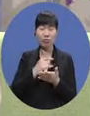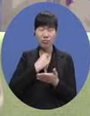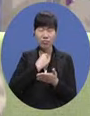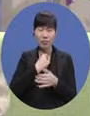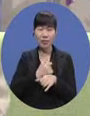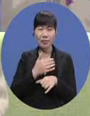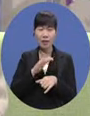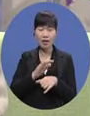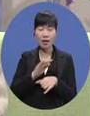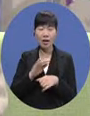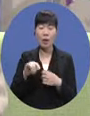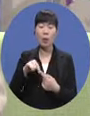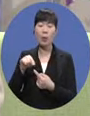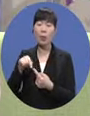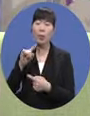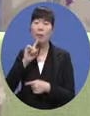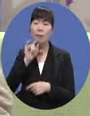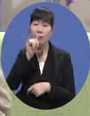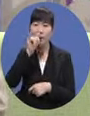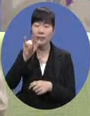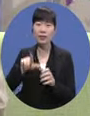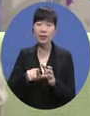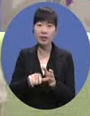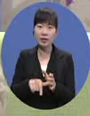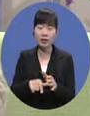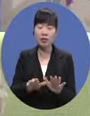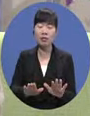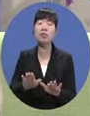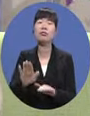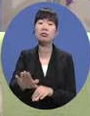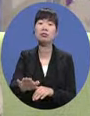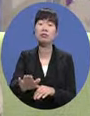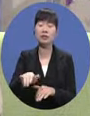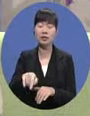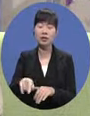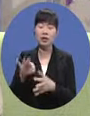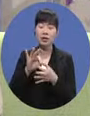어쩌고저쩌고 애가 이제 그렇게 변명을 할 수가 있어요. 근데 그럴 때는 자 그렇다면 네가 계속 그런다면